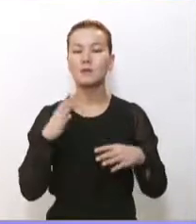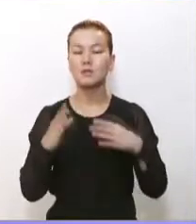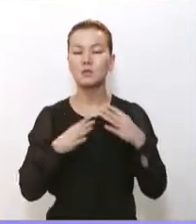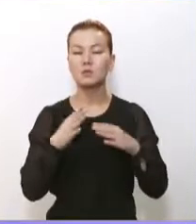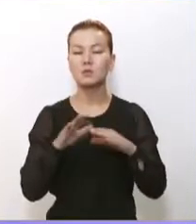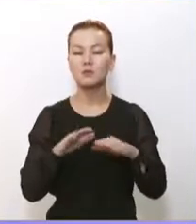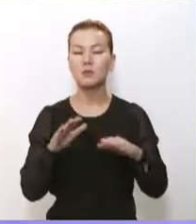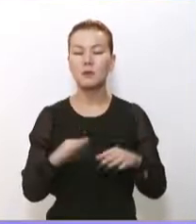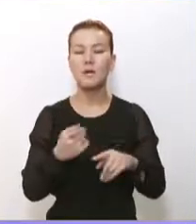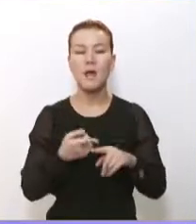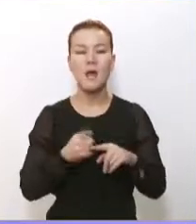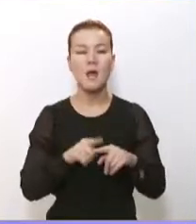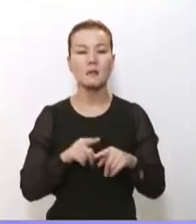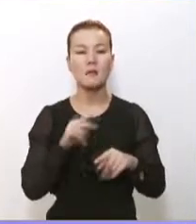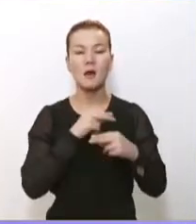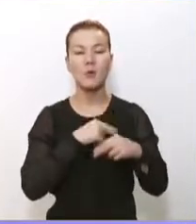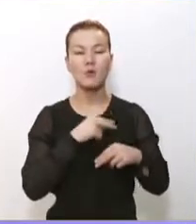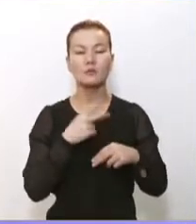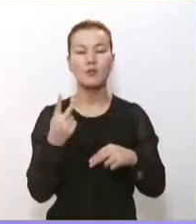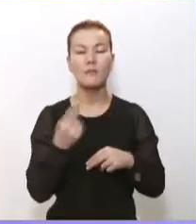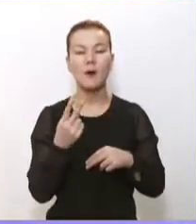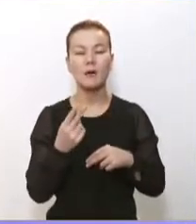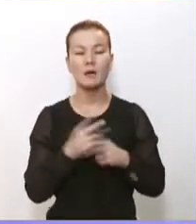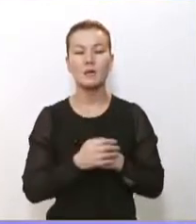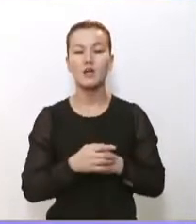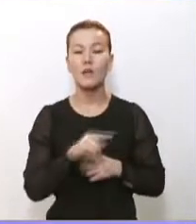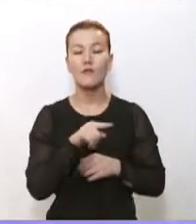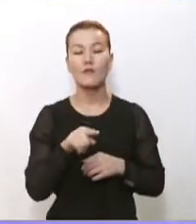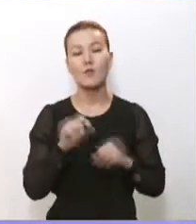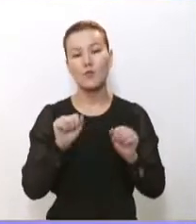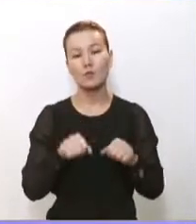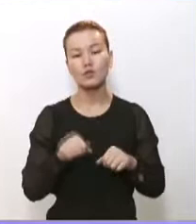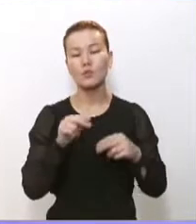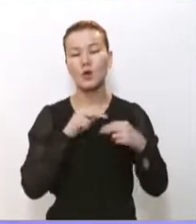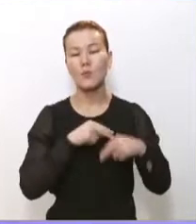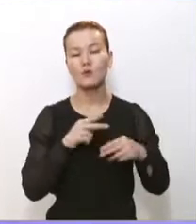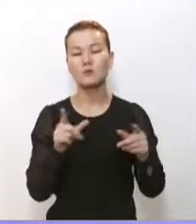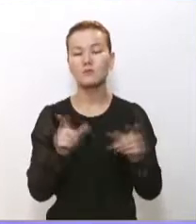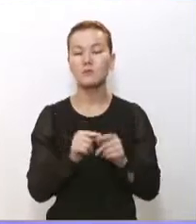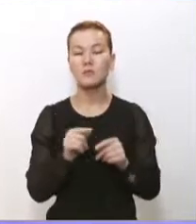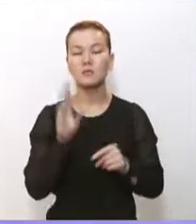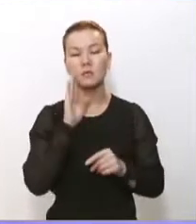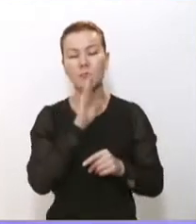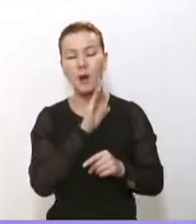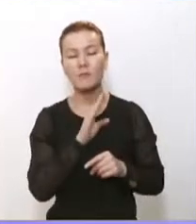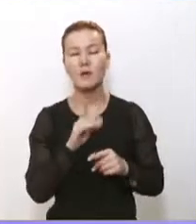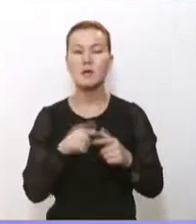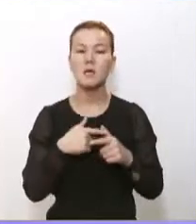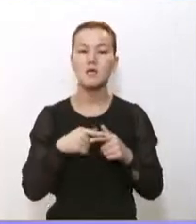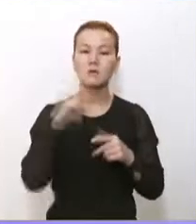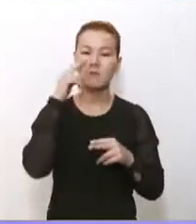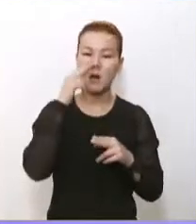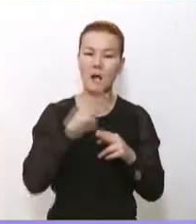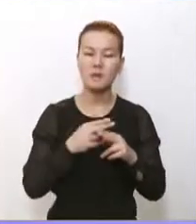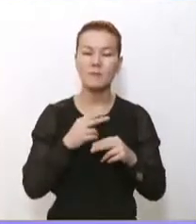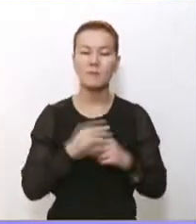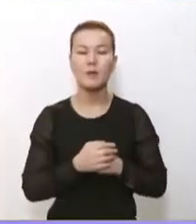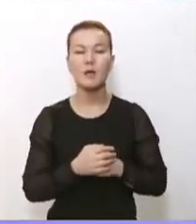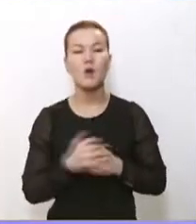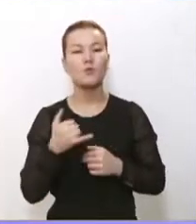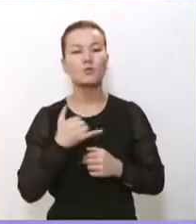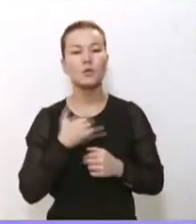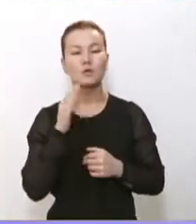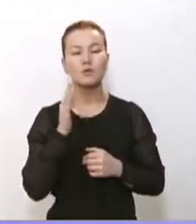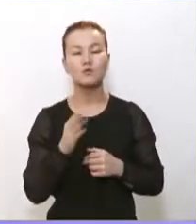Потренируйтесь, ребята. Это работа в парах. Вы можете поработать вместе с мамой или с братом. А у нас